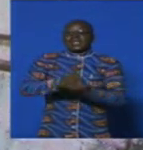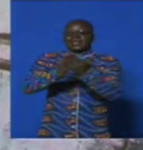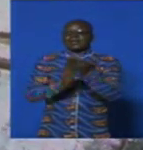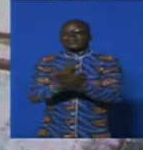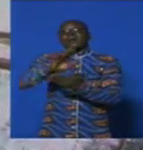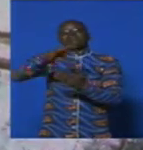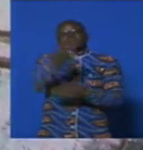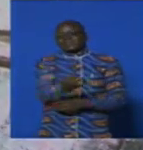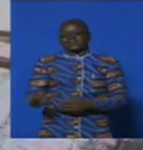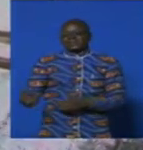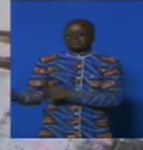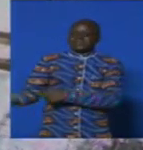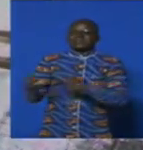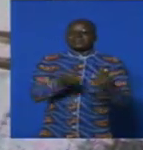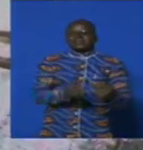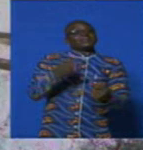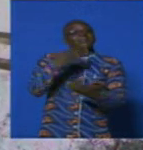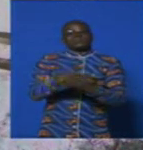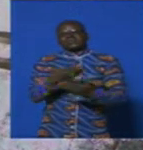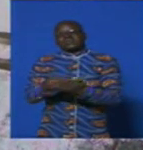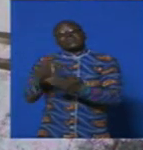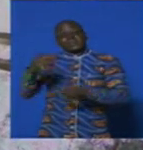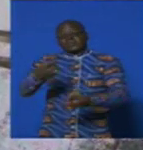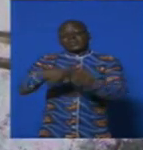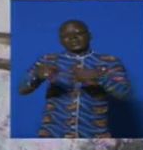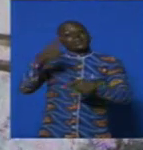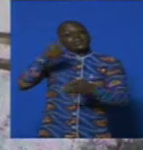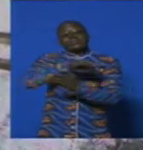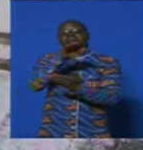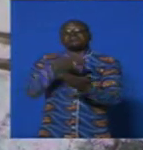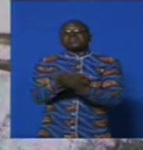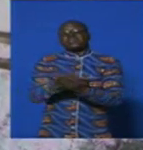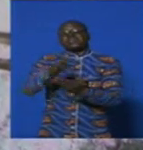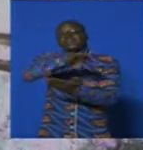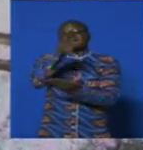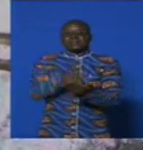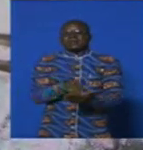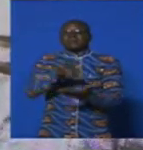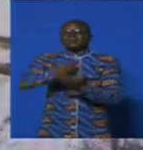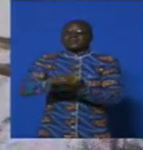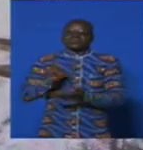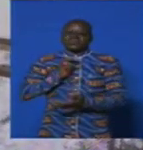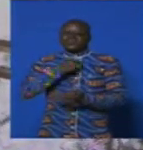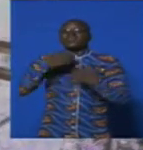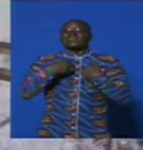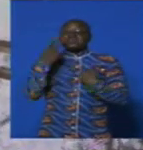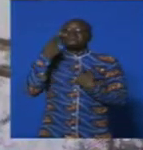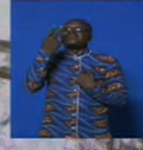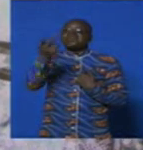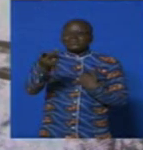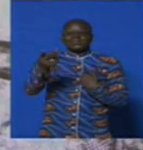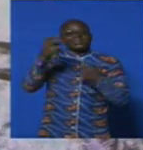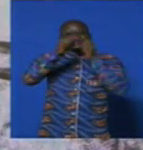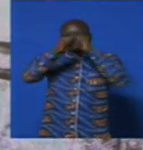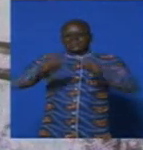de transfert de ressources, de dotations qui viennent donc du budget central. Alors, ce que nous avons aussi vu au niveau de la gare centrale nous